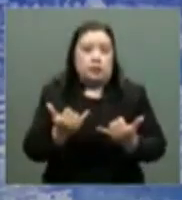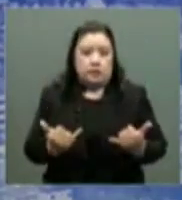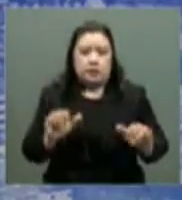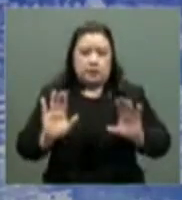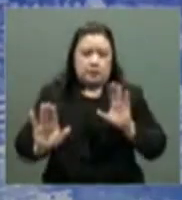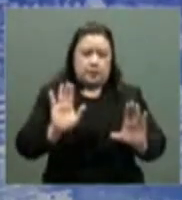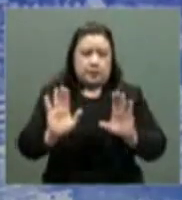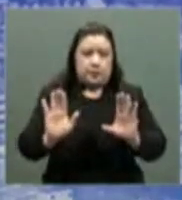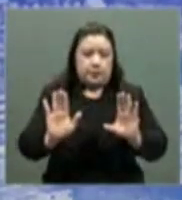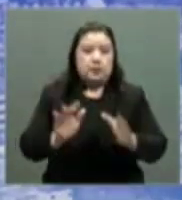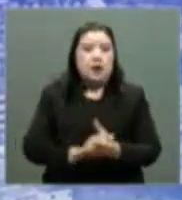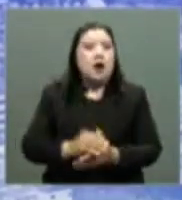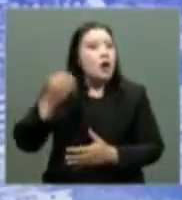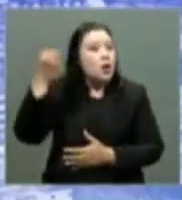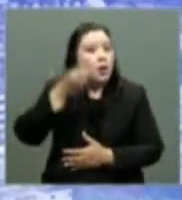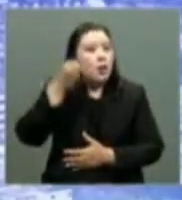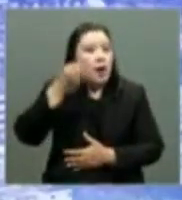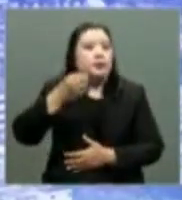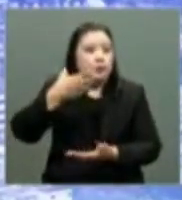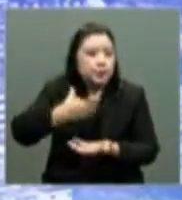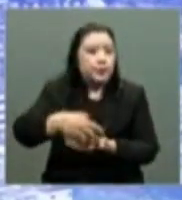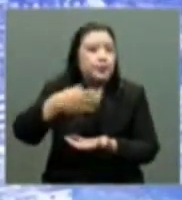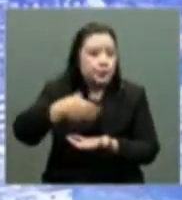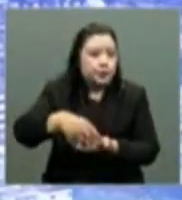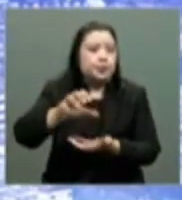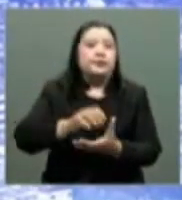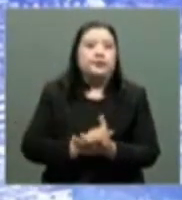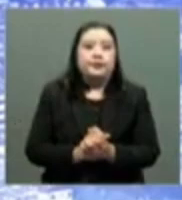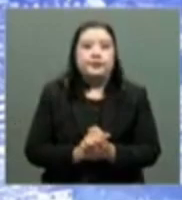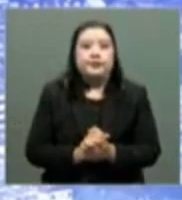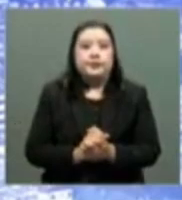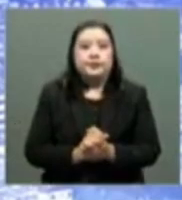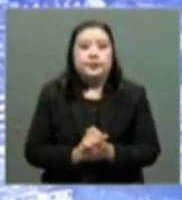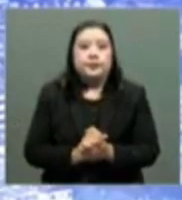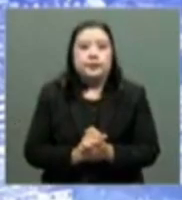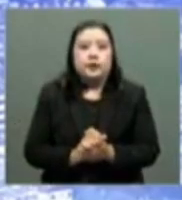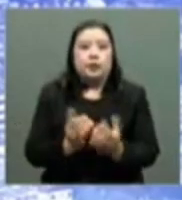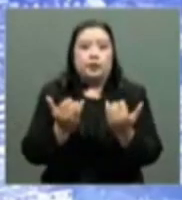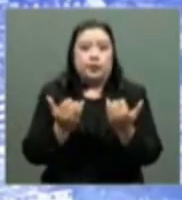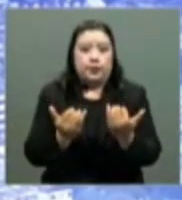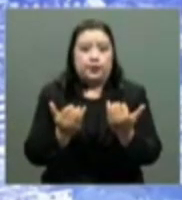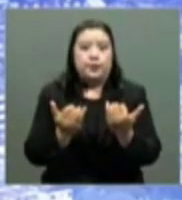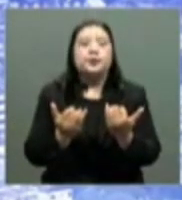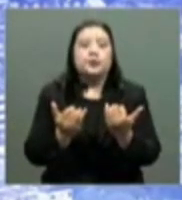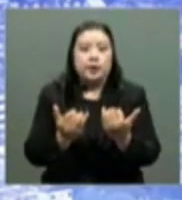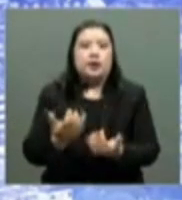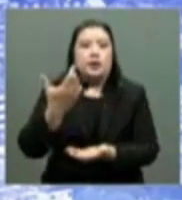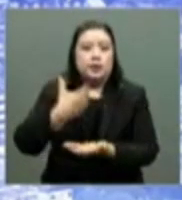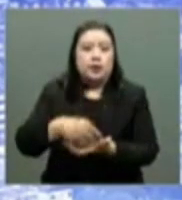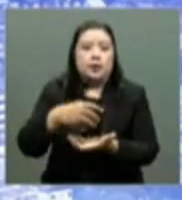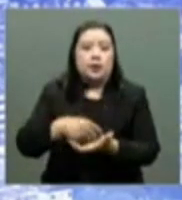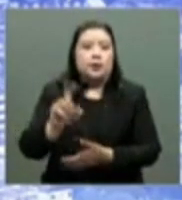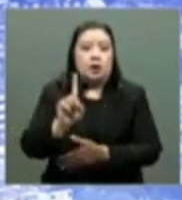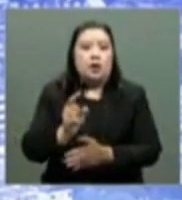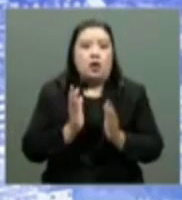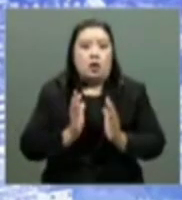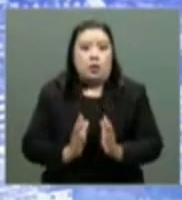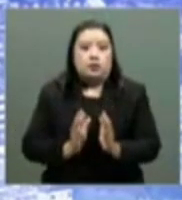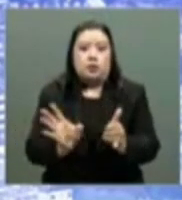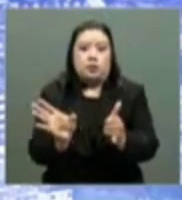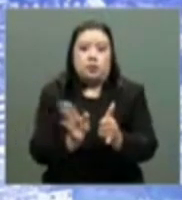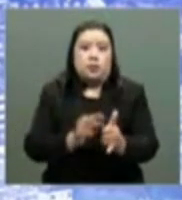เคราะห์นะครับในทุกๆวันนี้นะครับวันนี้เริ่มต้นด้วยการรายงานสถานการณ์ผู้ป่วย